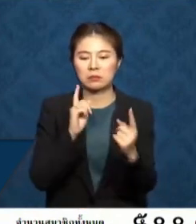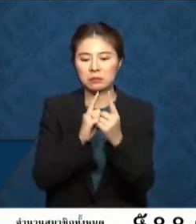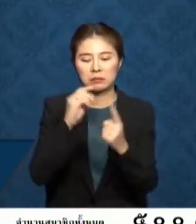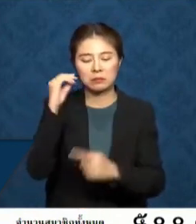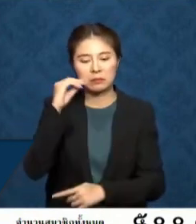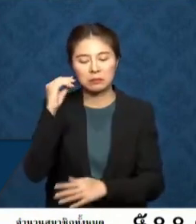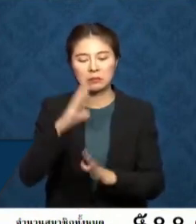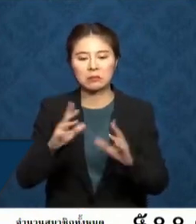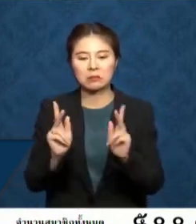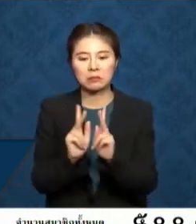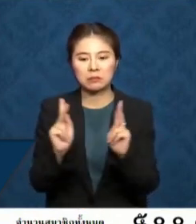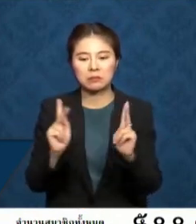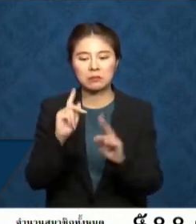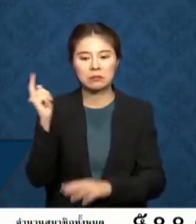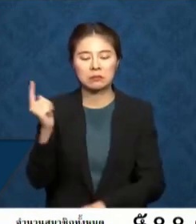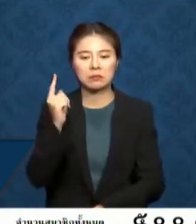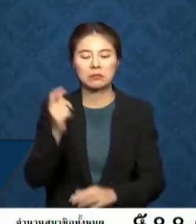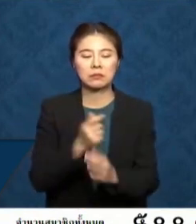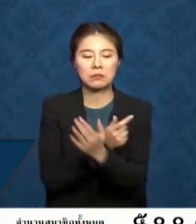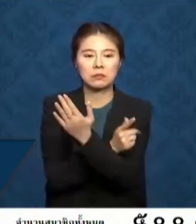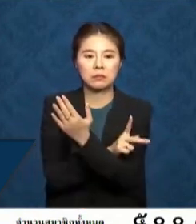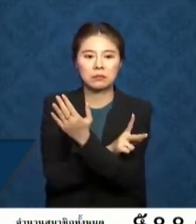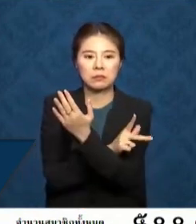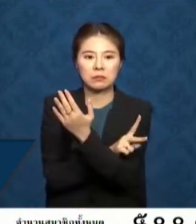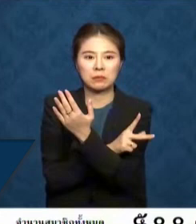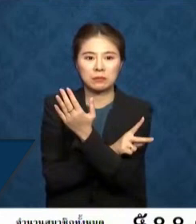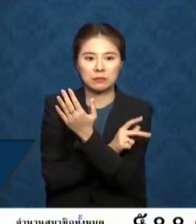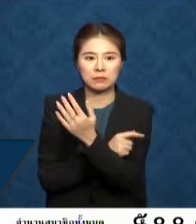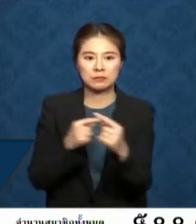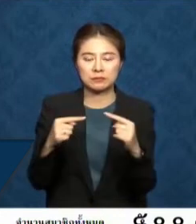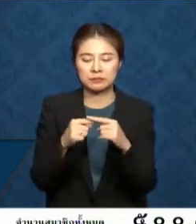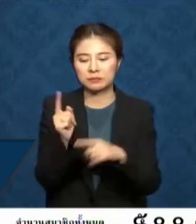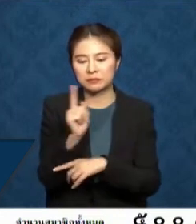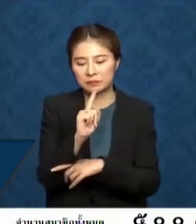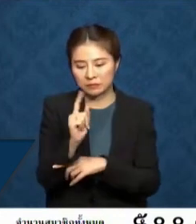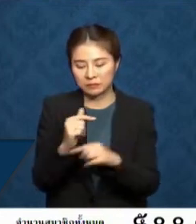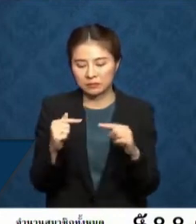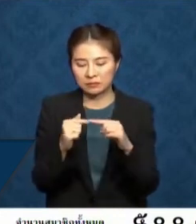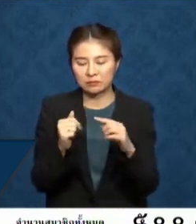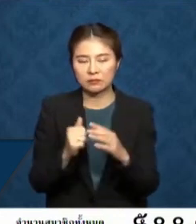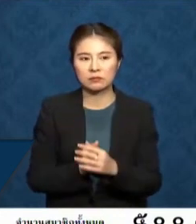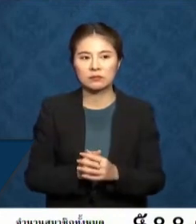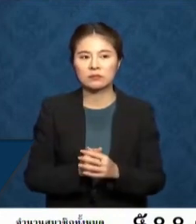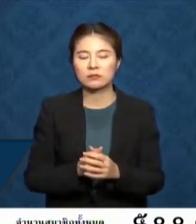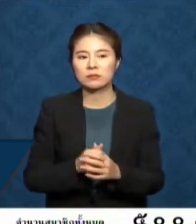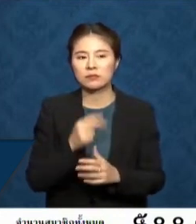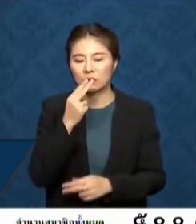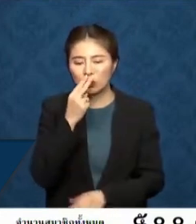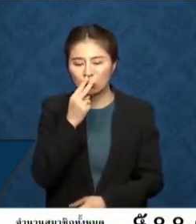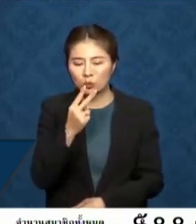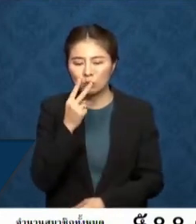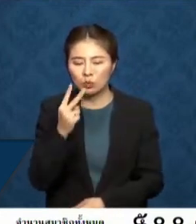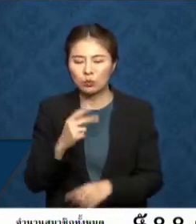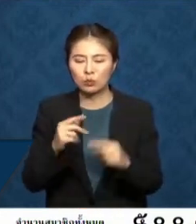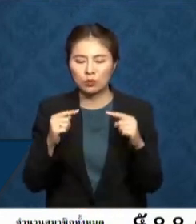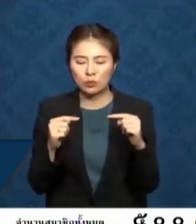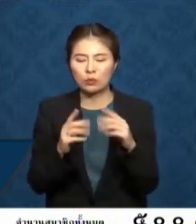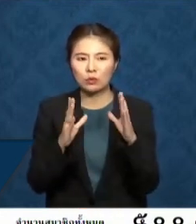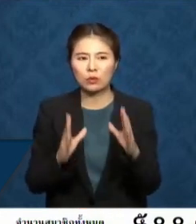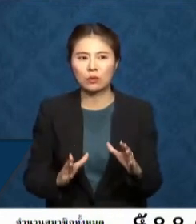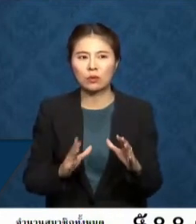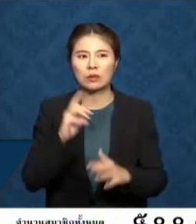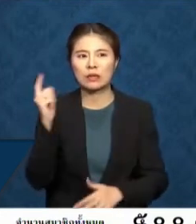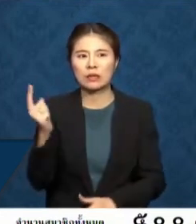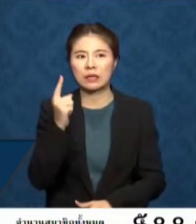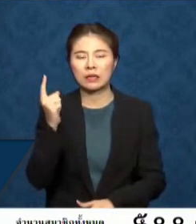ท่องเที่ยวที่จังหวัดภูเก็ตมาล่าสุดกับสส.เฉลิมพงษ์นะครับโอ้โหไปดูครับภูเก็ตบอกว่าโอ้โหคนเนี่ยมันเยอะเ